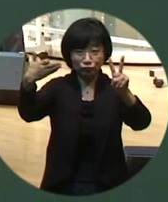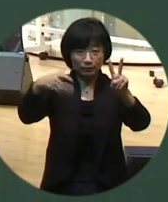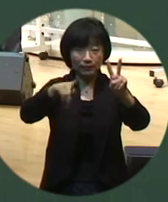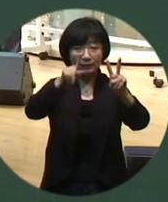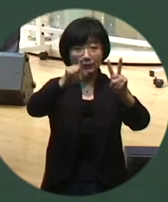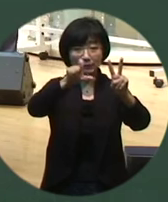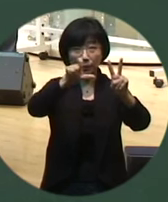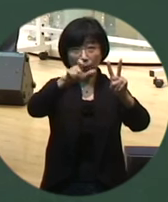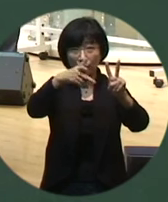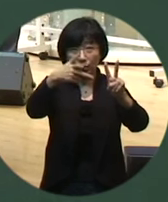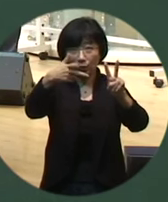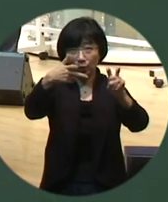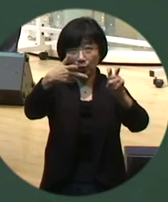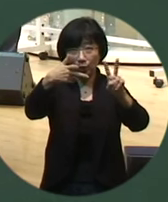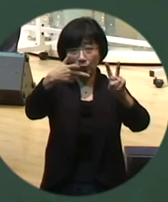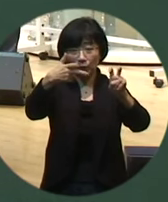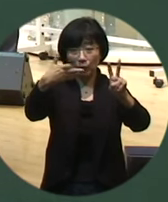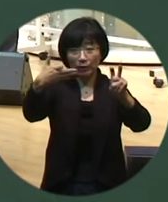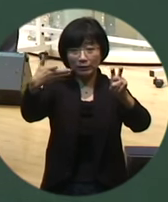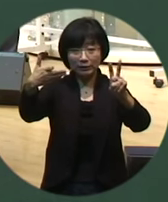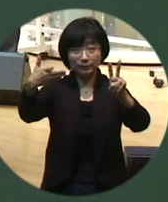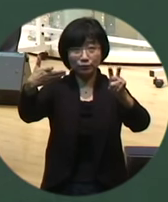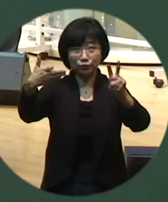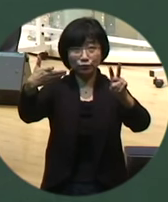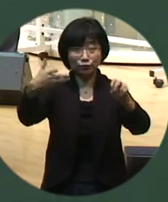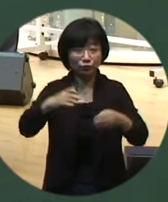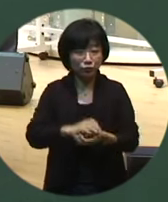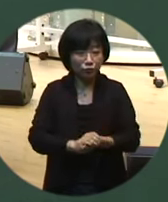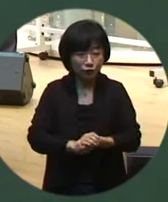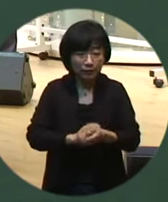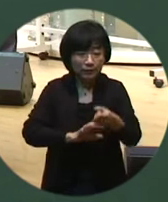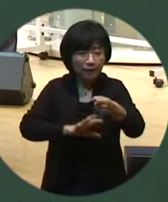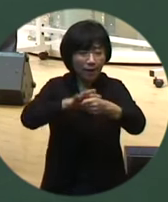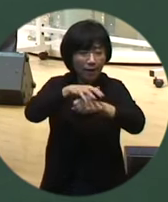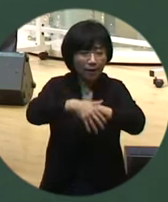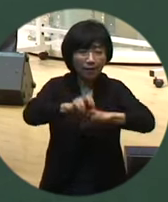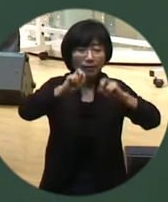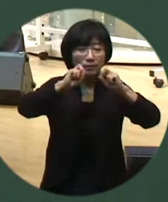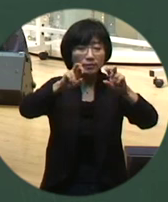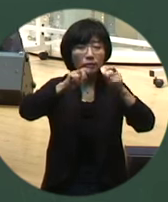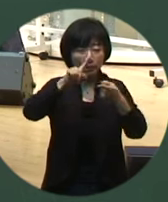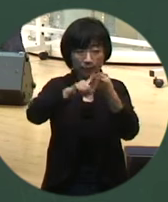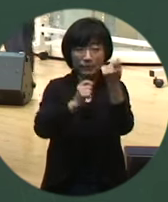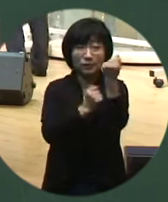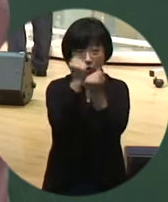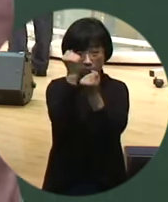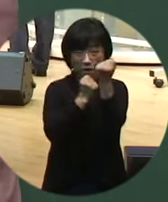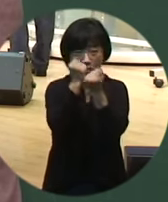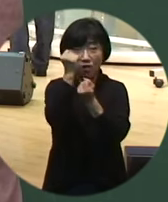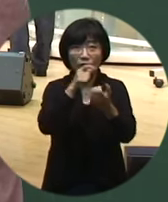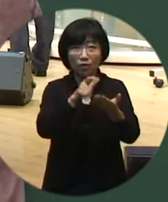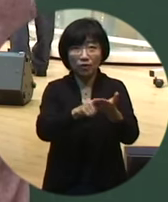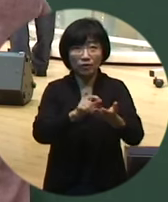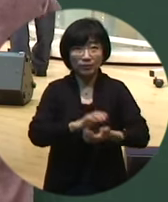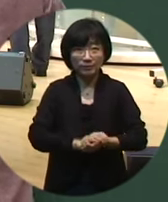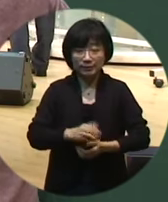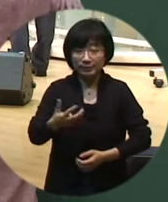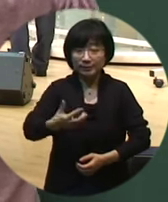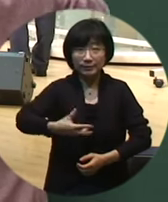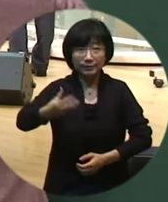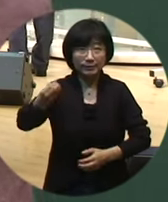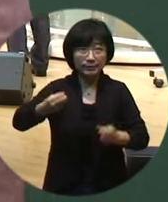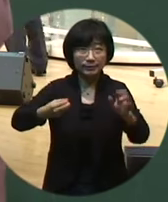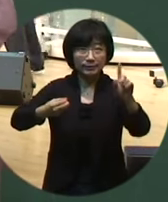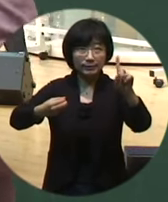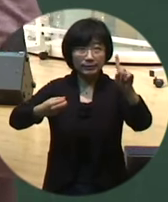today, Genesis 22:15-19. 쉽게 말하면 세계 선교를 얘기한 거잖아요. Simply put, this is world missions. 창세기 26장